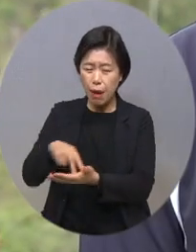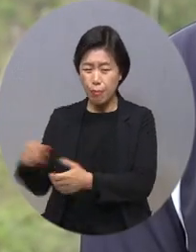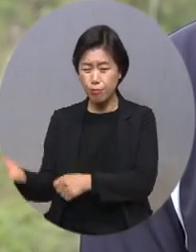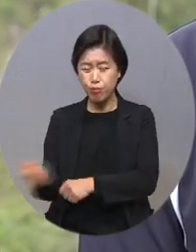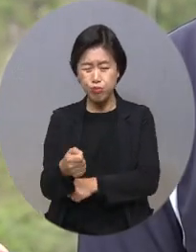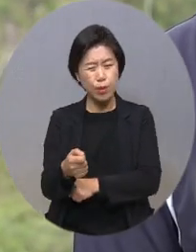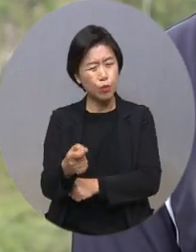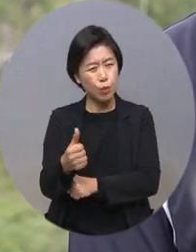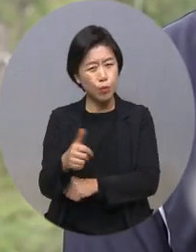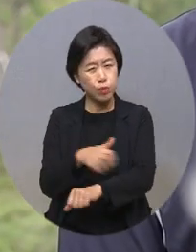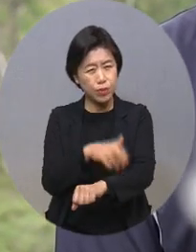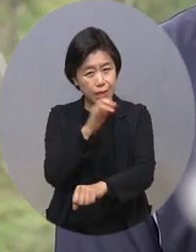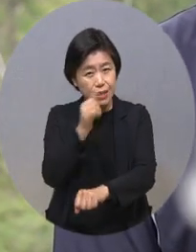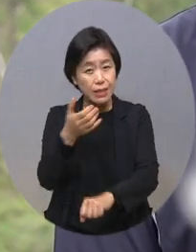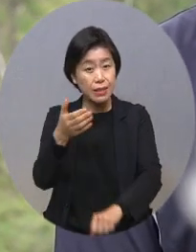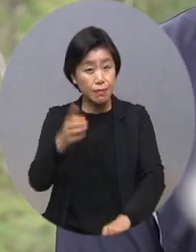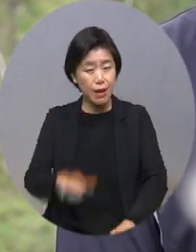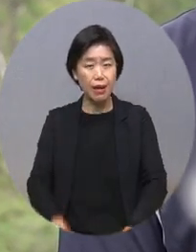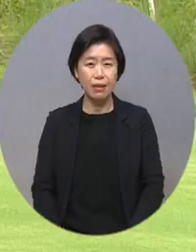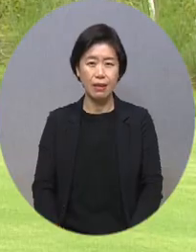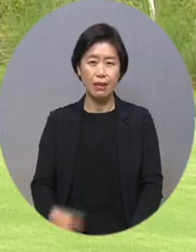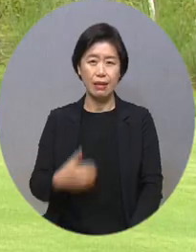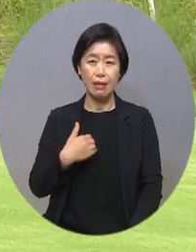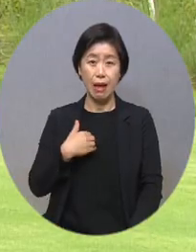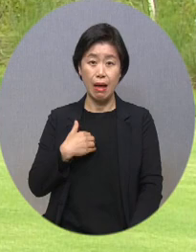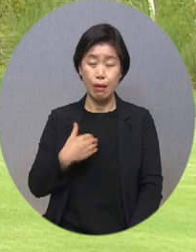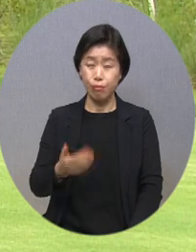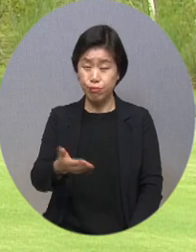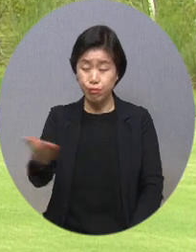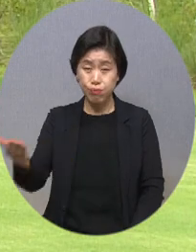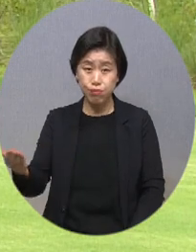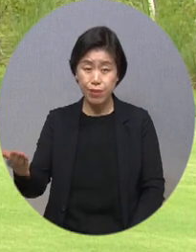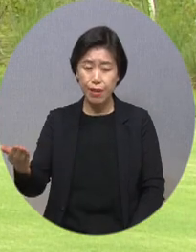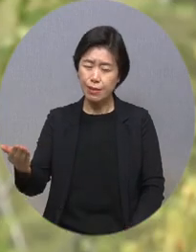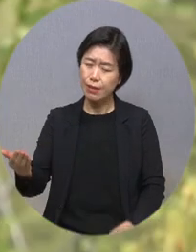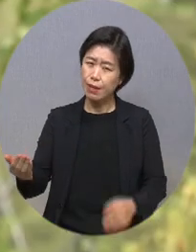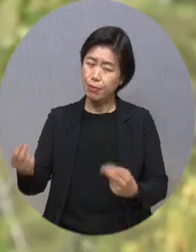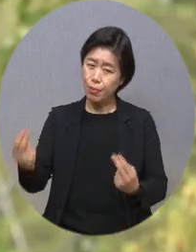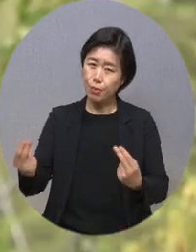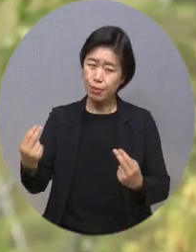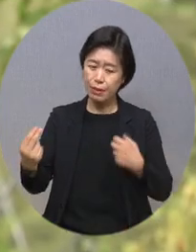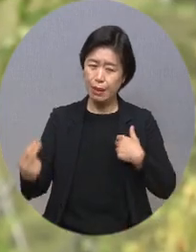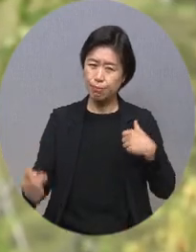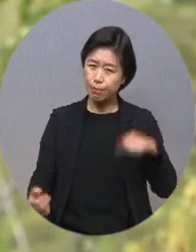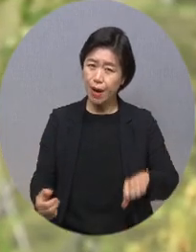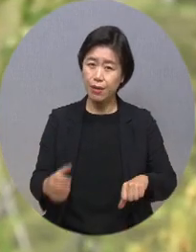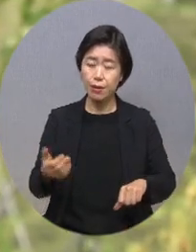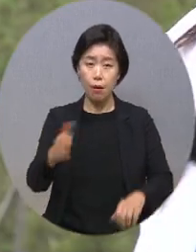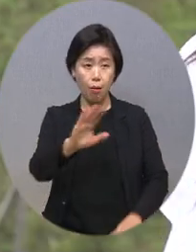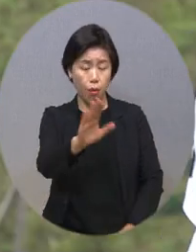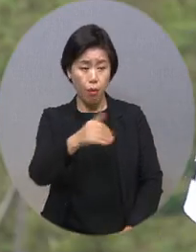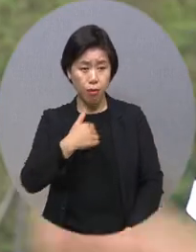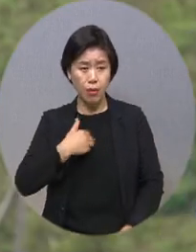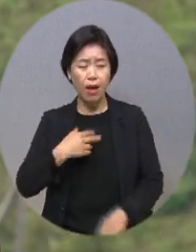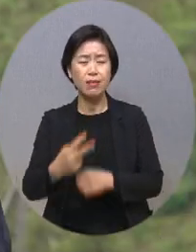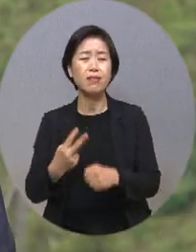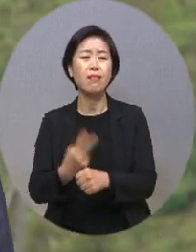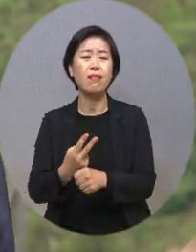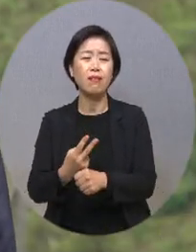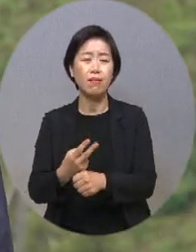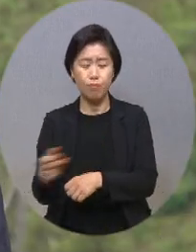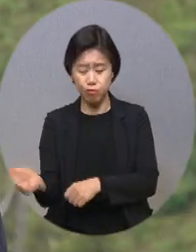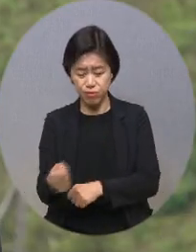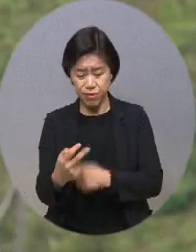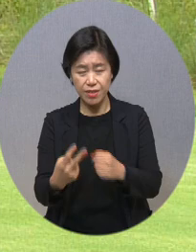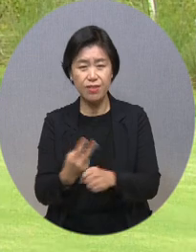여기 두 분보다 구력이 안 되지만. 구력이 안 돼! 안 돼요, 안 되지. 제가 안 돼요. 저 인연이에요. 나 지금